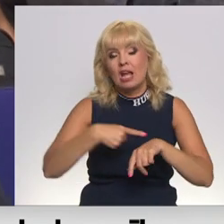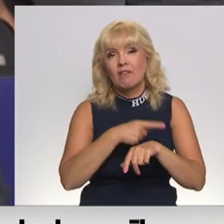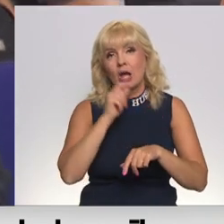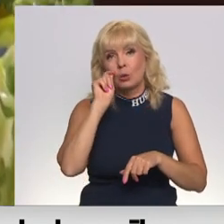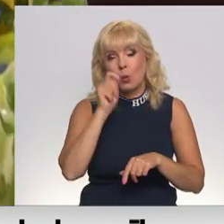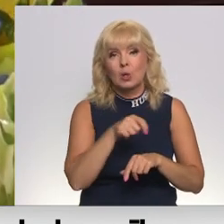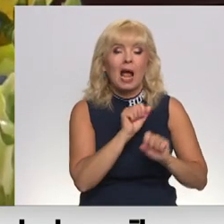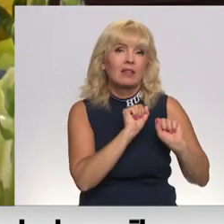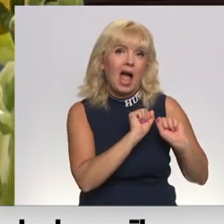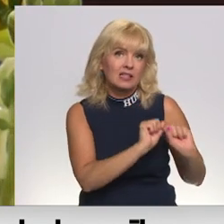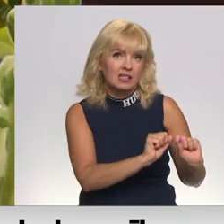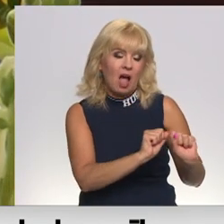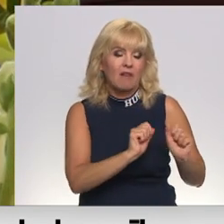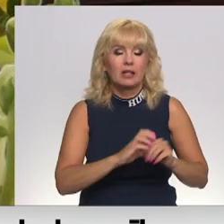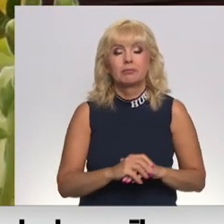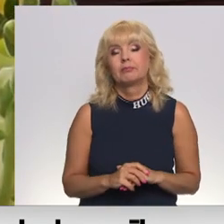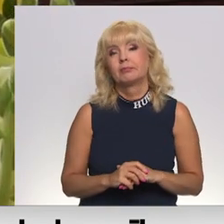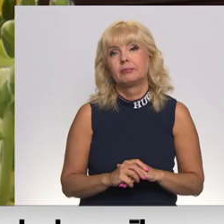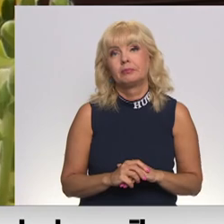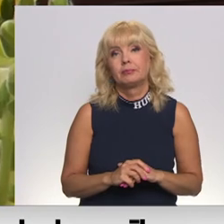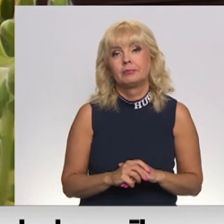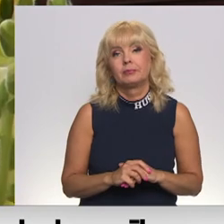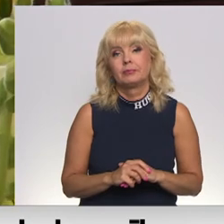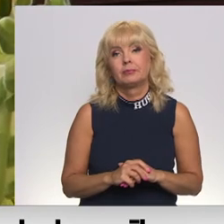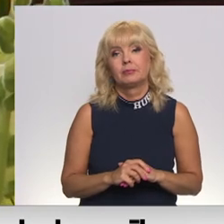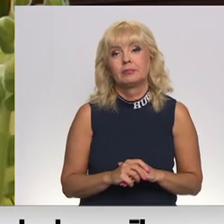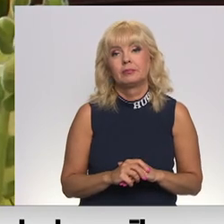Ukrainas aizstāvi. Sandra Leitāne, Andris Pāns, Vīdzemes televīzija.